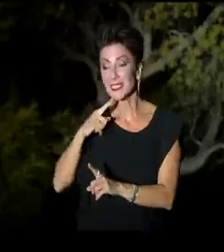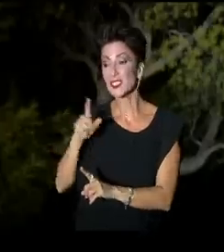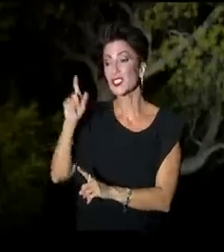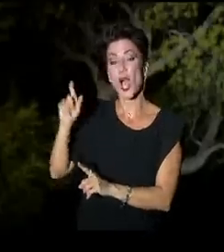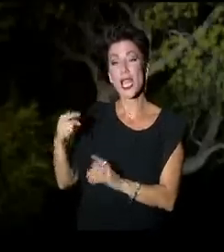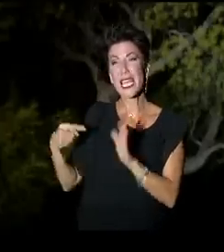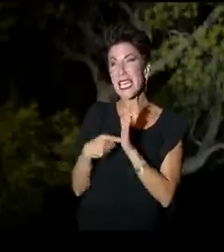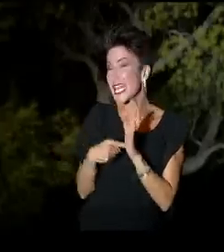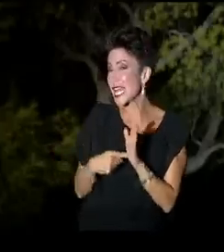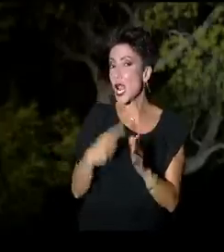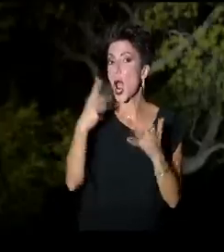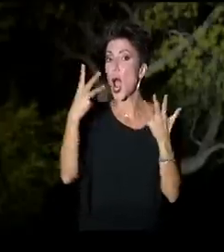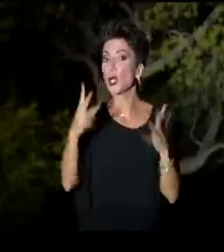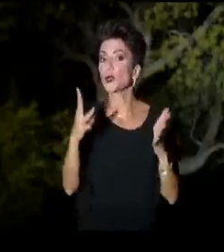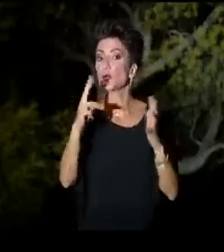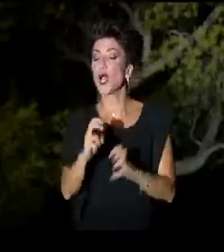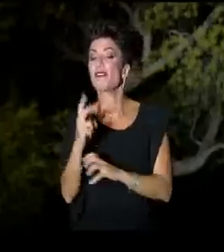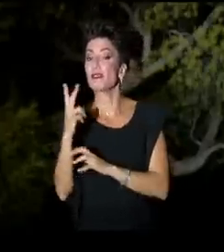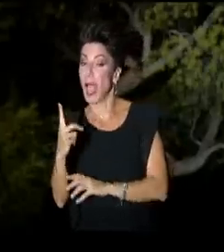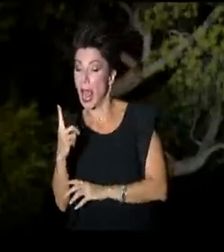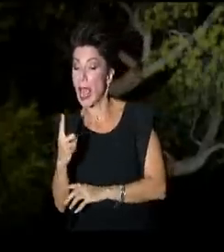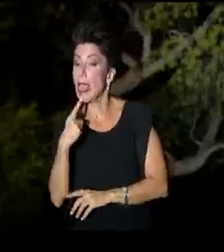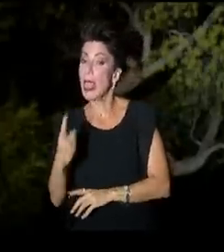το 1821.